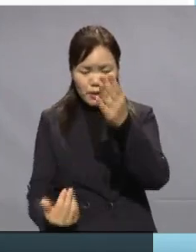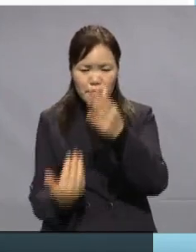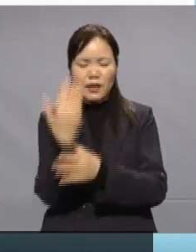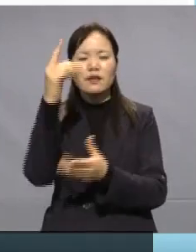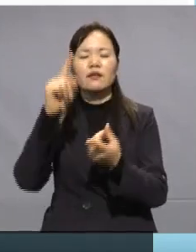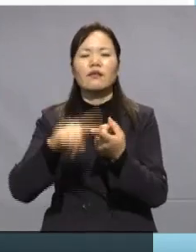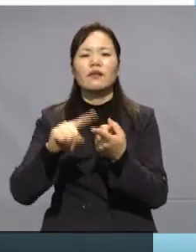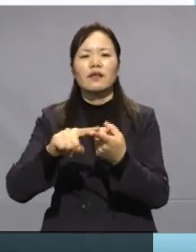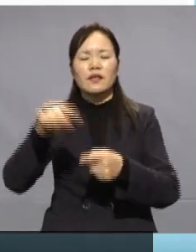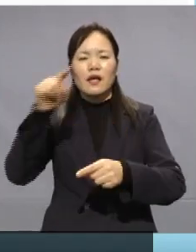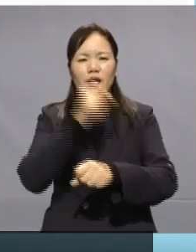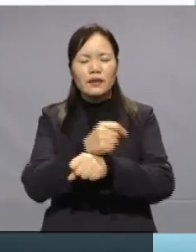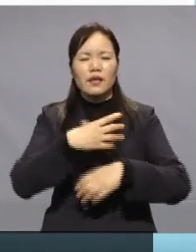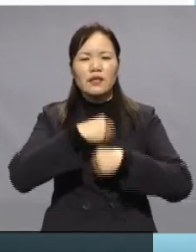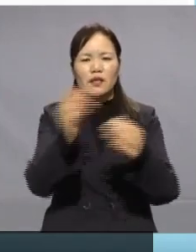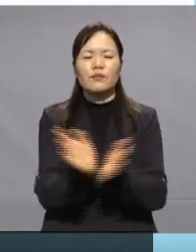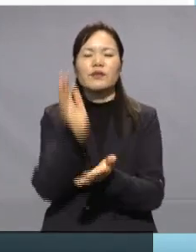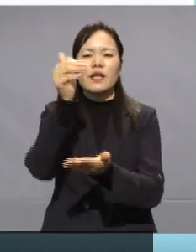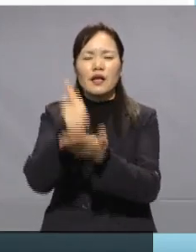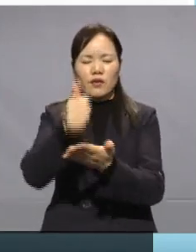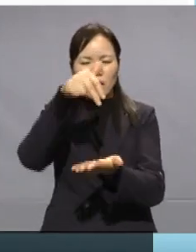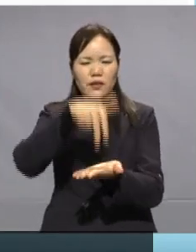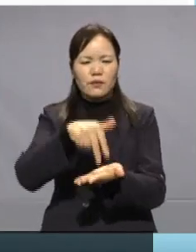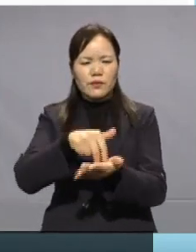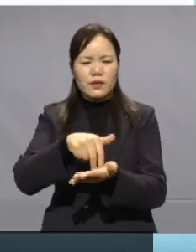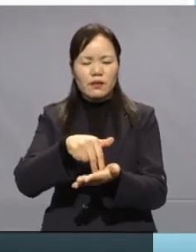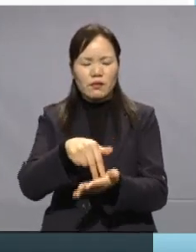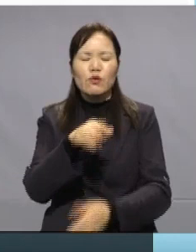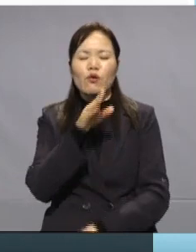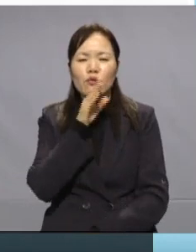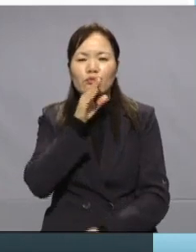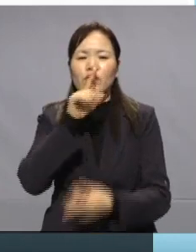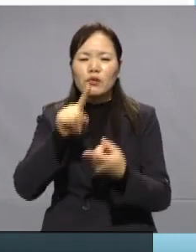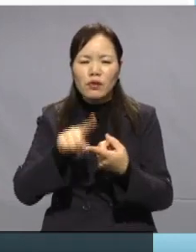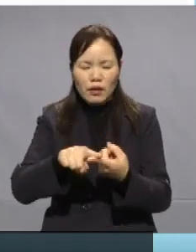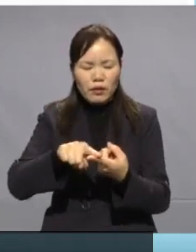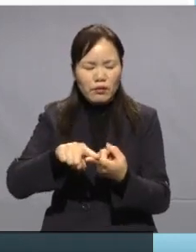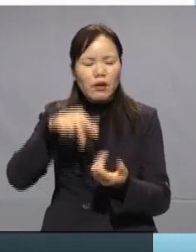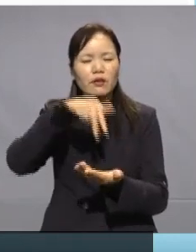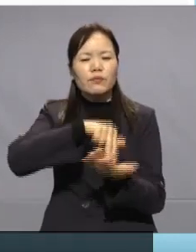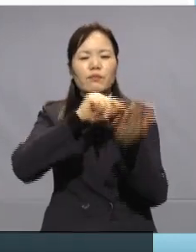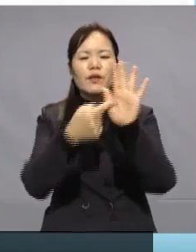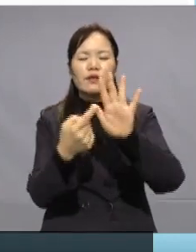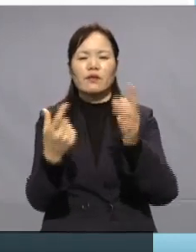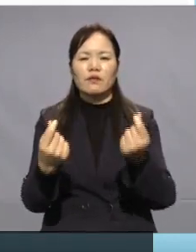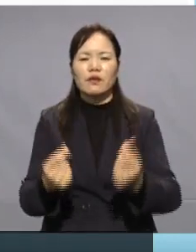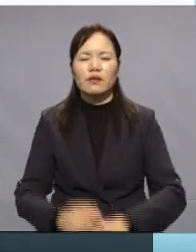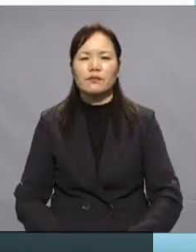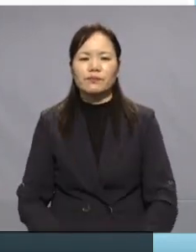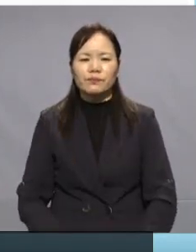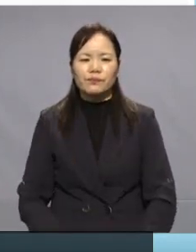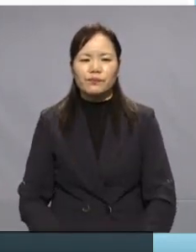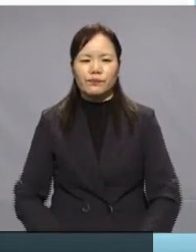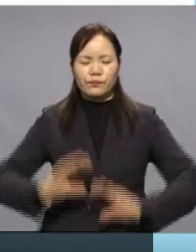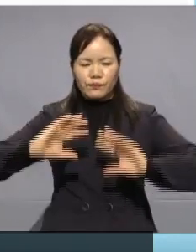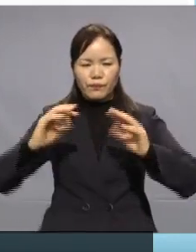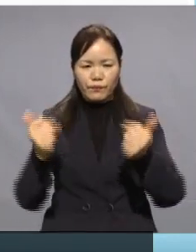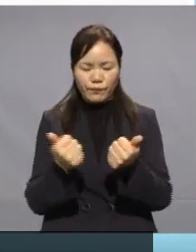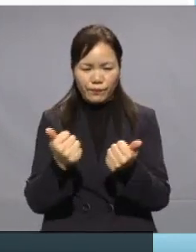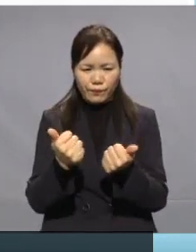대해서 행안부 장관으로서 당연히 취해야 할 입장을 밝힌 것 같습니다 자 어쨌든